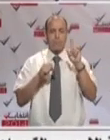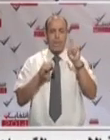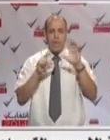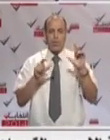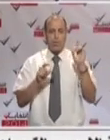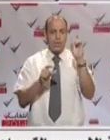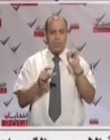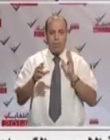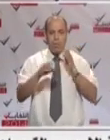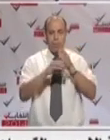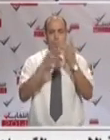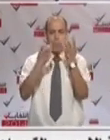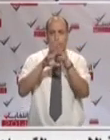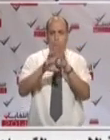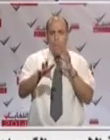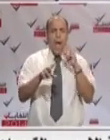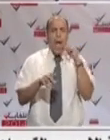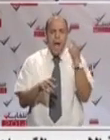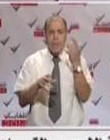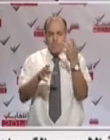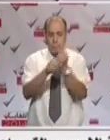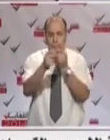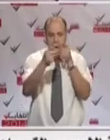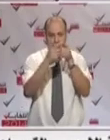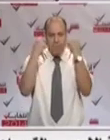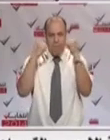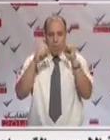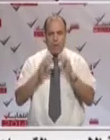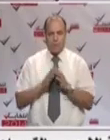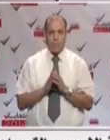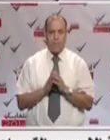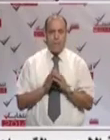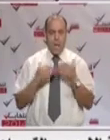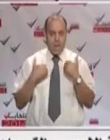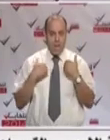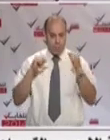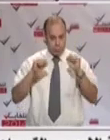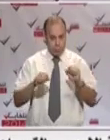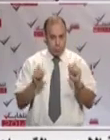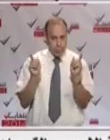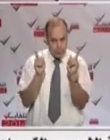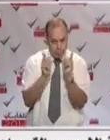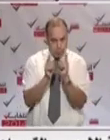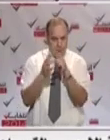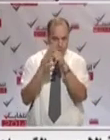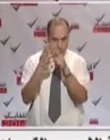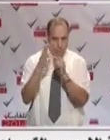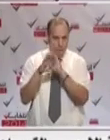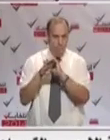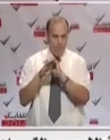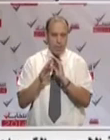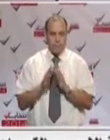والتحمل جماهير شعبنا من اجل تحقيق اهداف ثورتنا والتي يمكن ان نلخصها في اربعه محاور